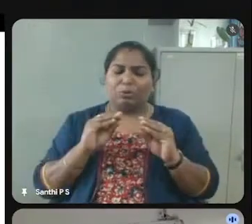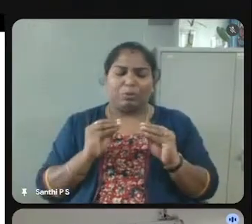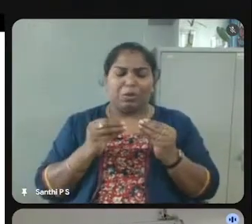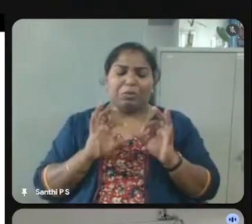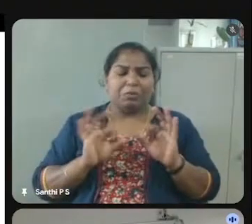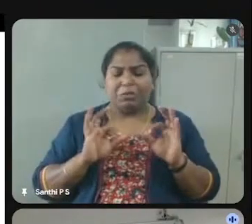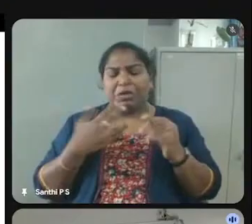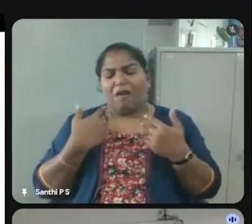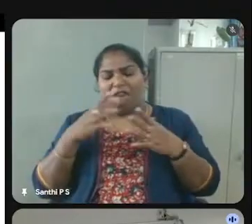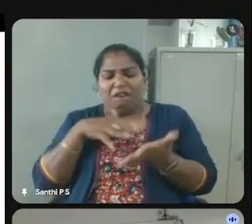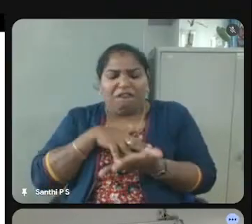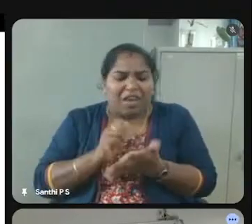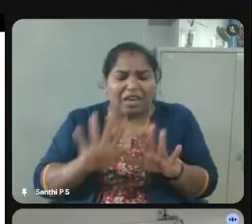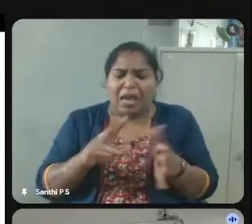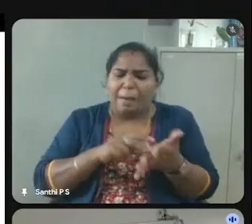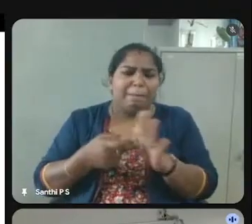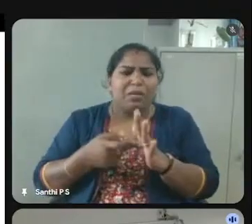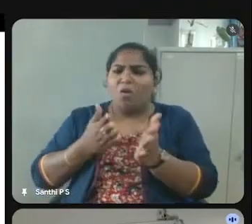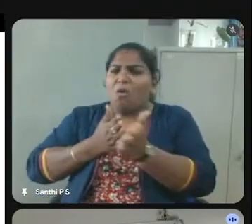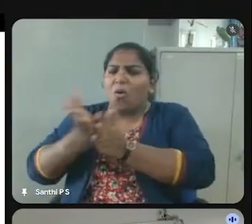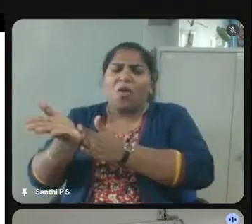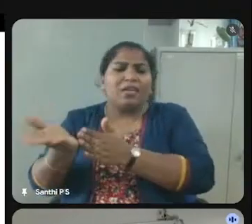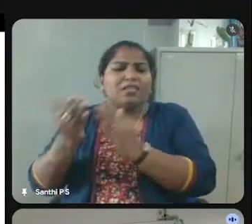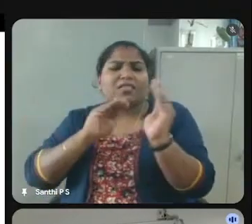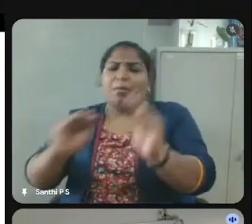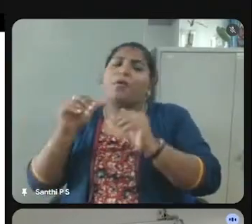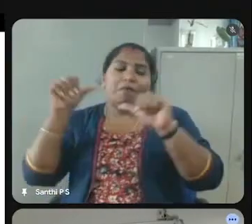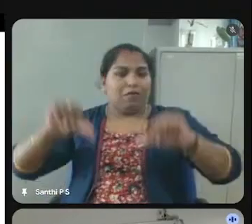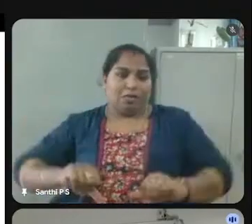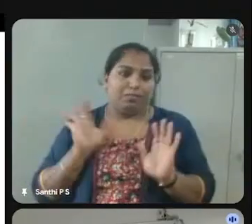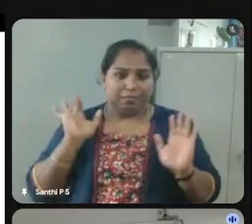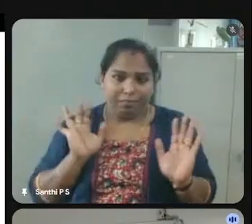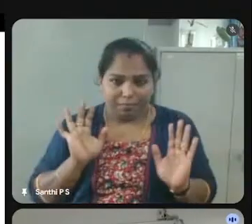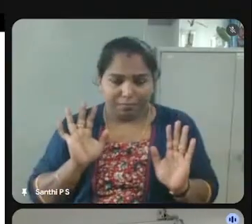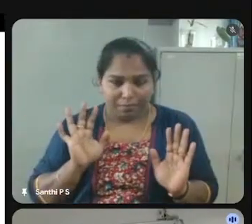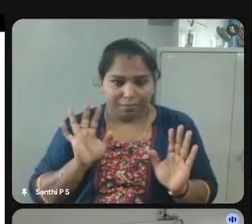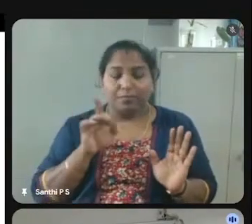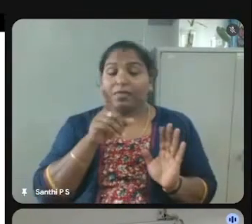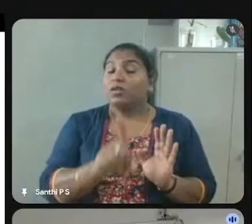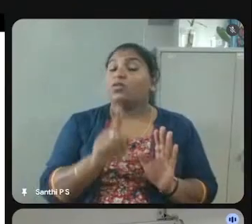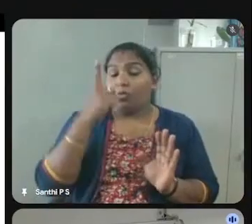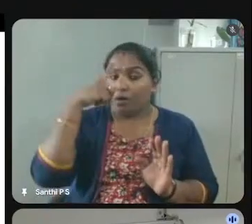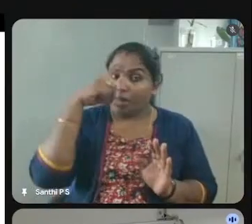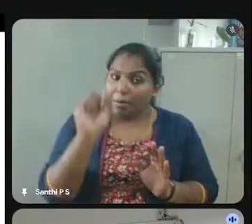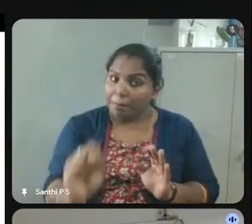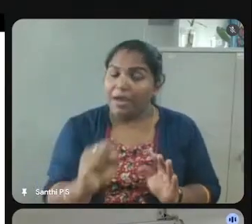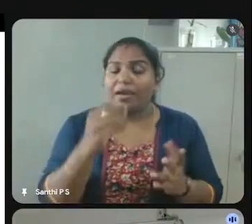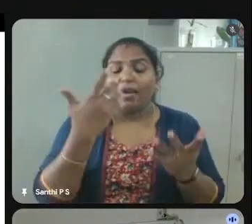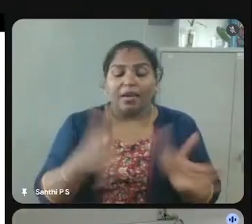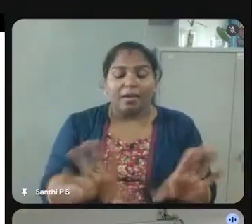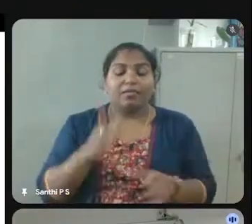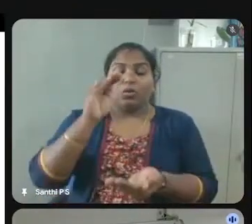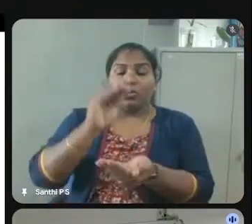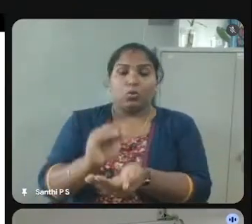കൊടുക്കുക, നമ്മുടെ കുഞ്ഞിന് വേണ്ടി നിലകൊള്ളുക എന്ന് പറയുന്നത് ബുദ്ധിമുട്ടേറിയ ഒരു കാര്യമാണ്. അപ്പം അതും നമ്മുടെ രക്ഷാകർതൃത്വവും അല്ലെങ്കിൽ നമ്മുടെ കുഞ്ഞുങ്ങളുമായിട്ടുള്ള